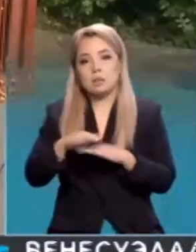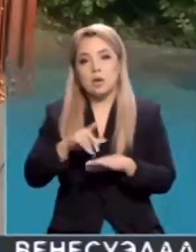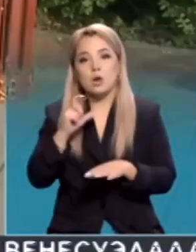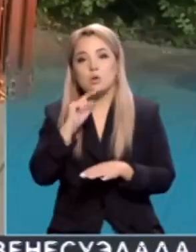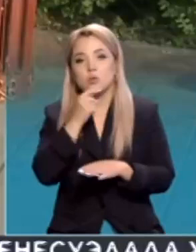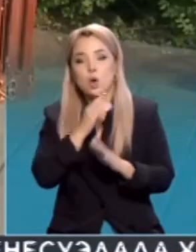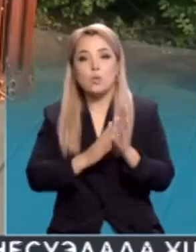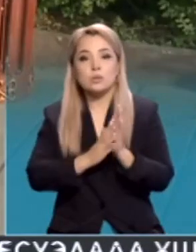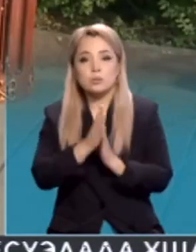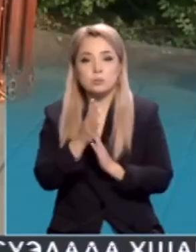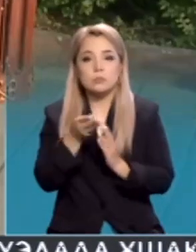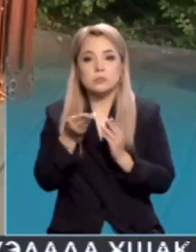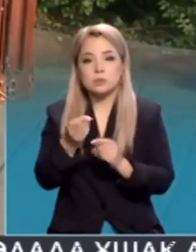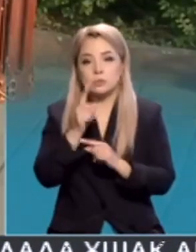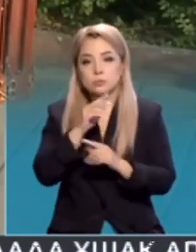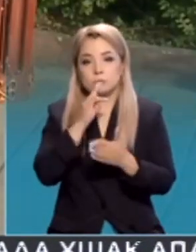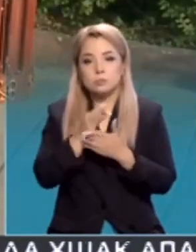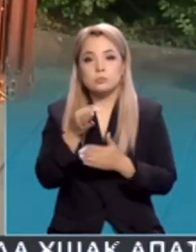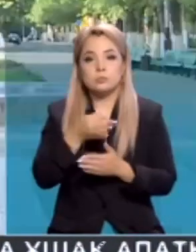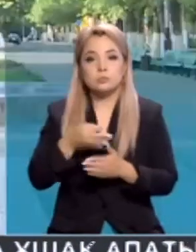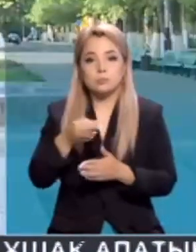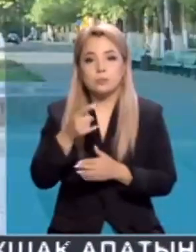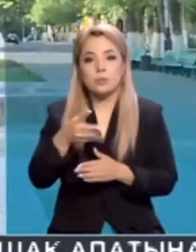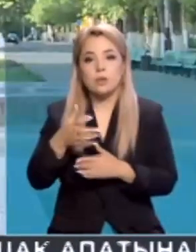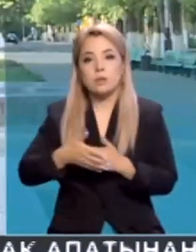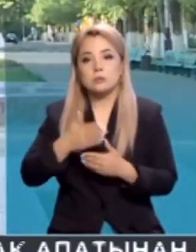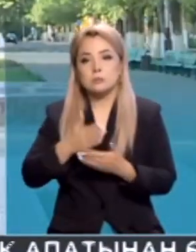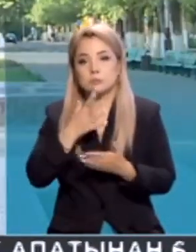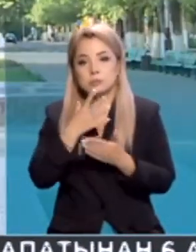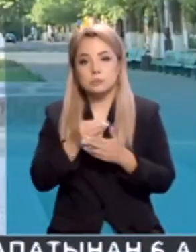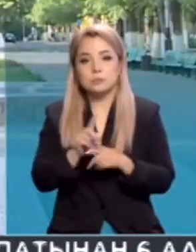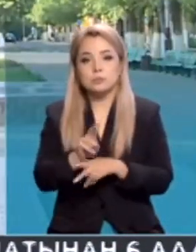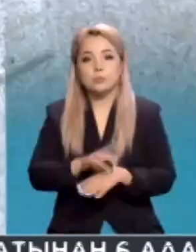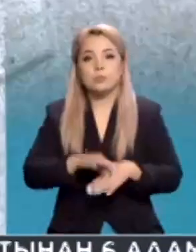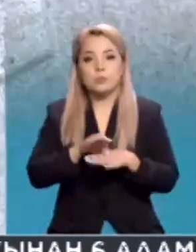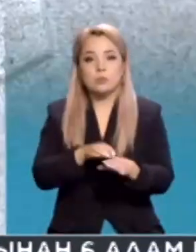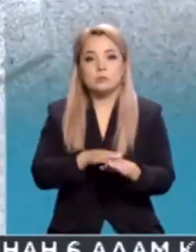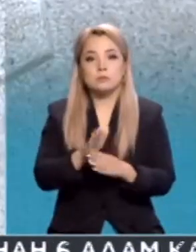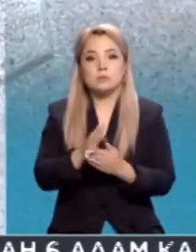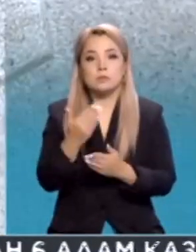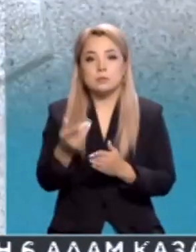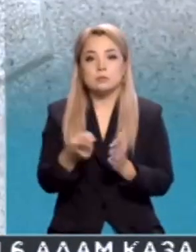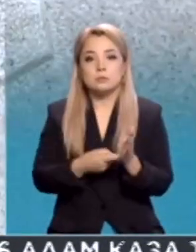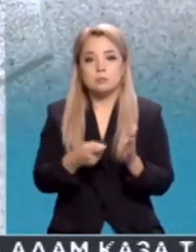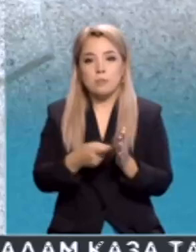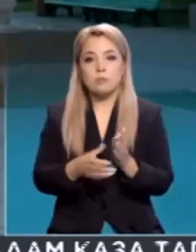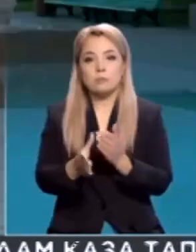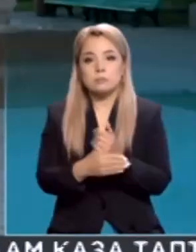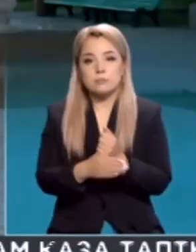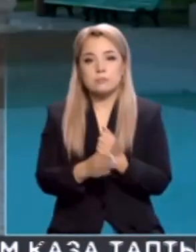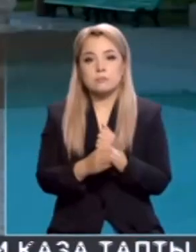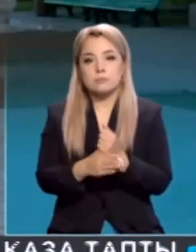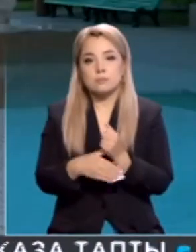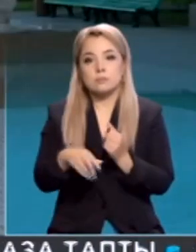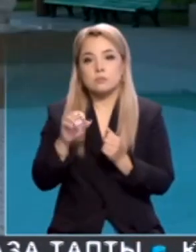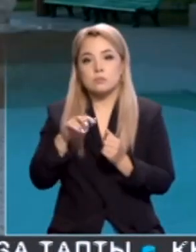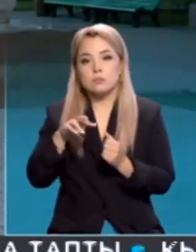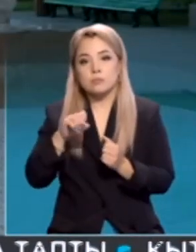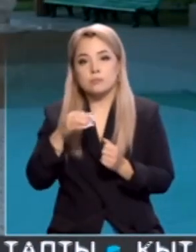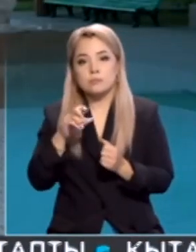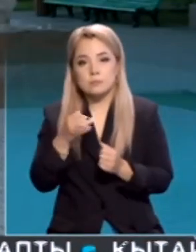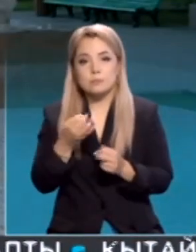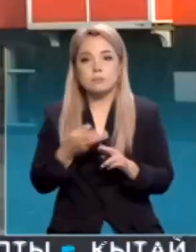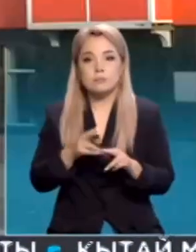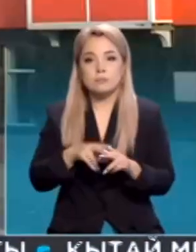экономикалық өсіміне әсер етпейді. Облыста 1,5 шақырым жолды жөндеу жұмыстары жүріп жатыр. Қарағанды Балқаш, Балқаш Бұрылбайтал тас